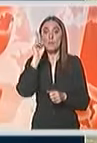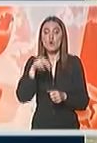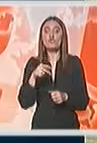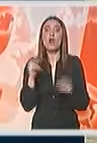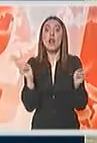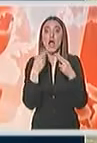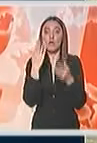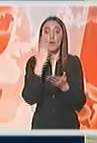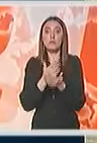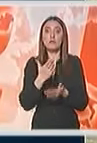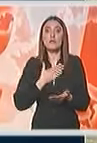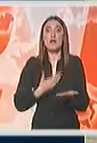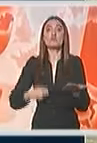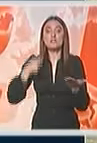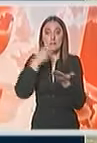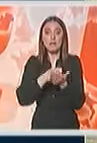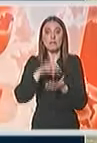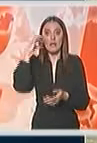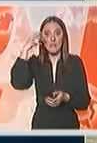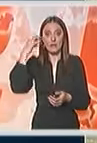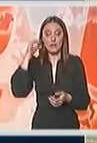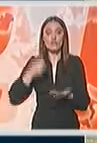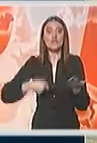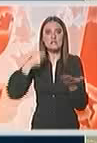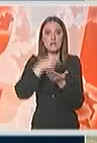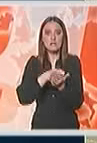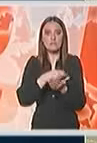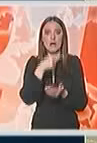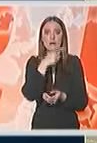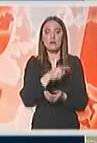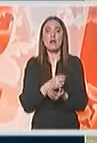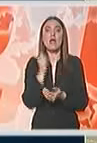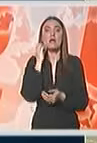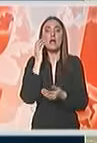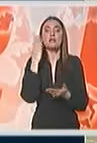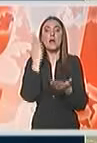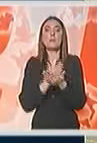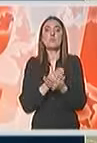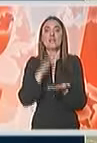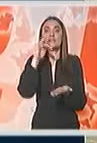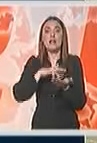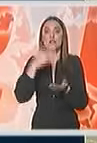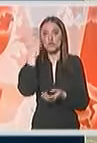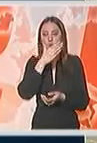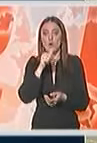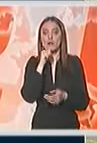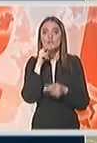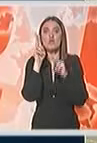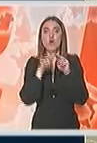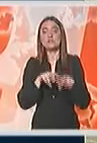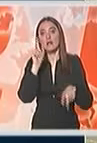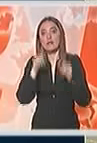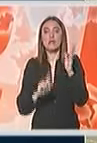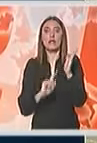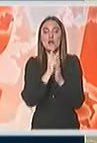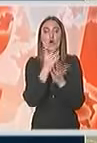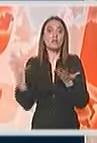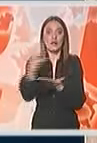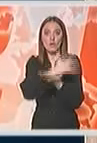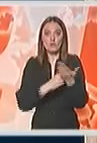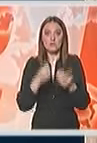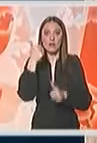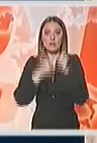lako da postane naš stipendista, odnosno nagrađeni stipendista Fonda za mlade talente kada postane srednjoškolac i ostvari neke rezultate na